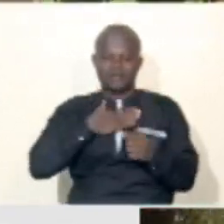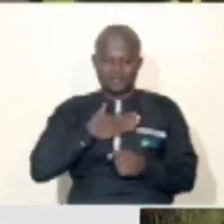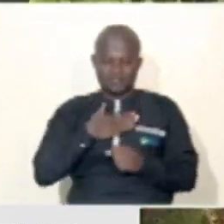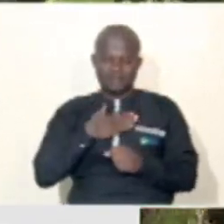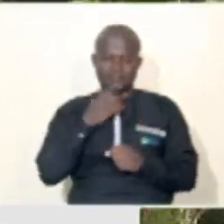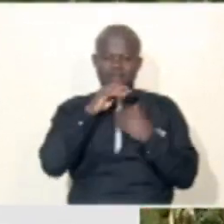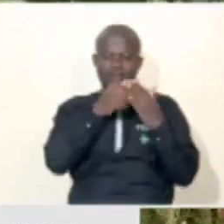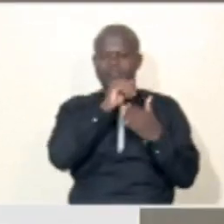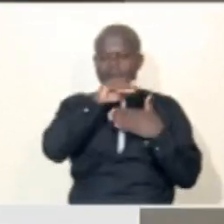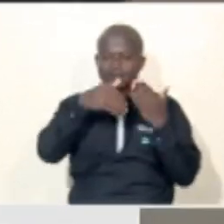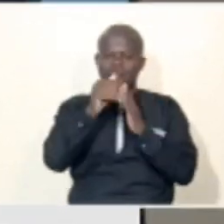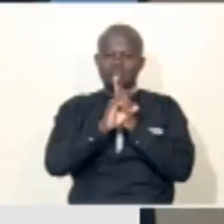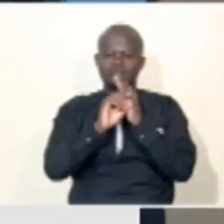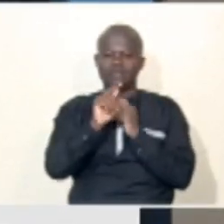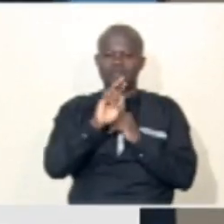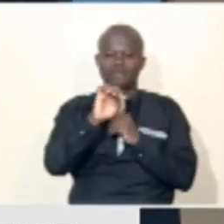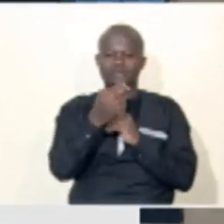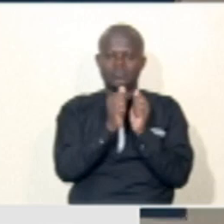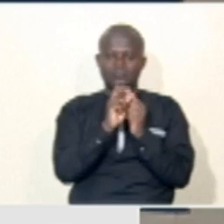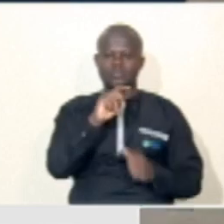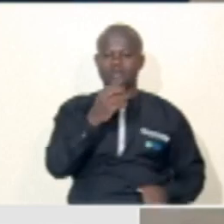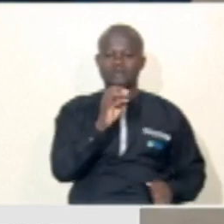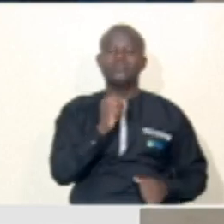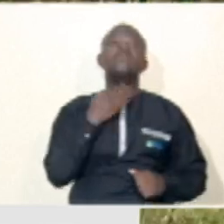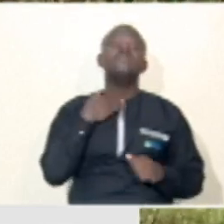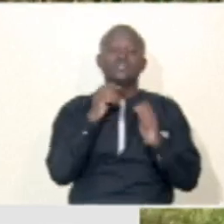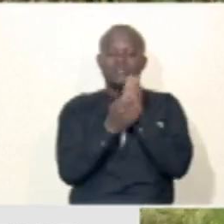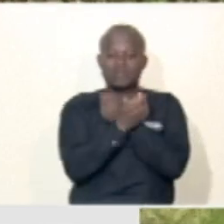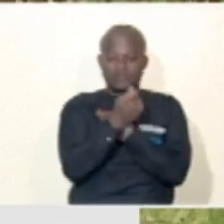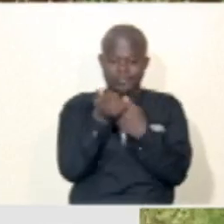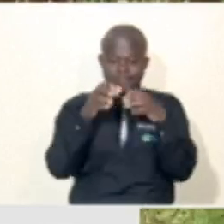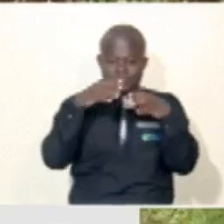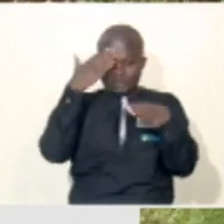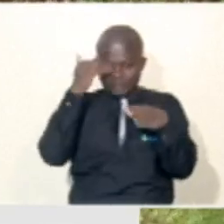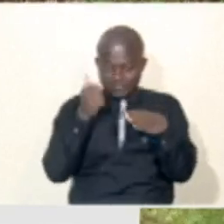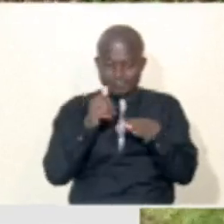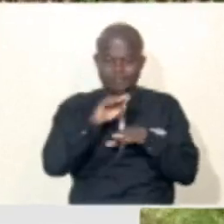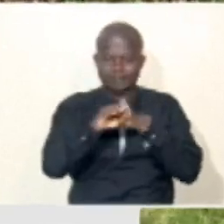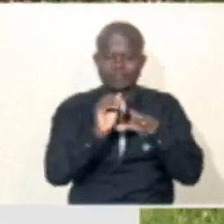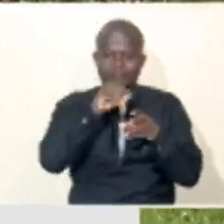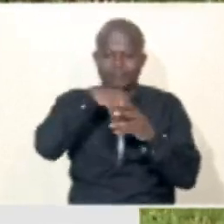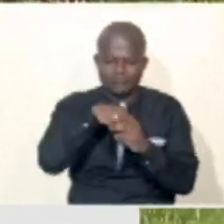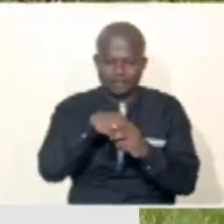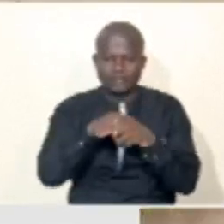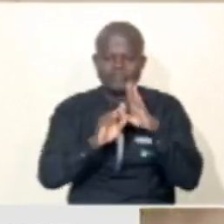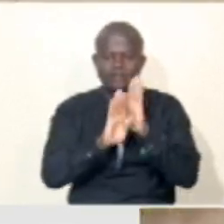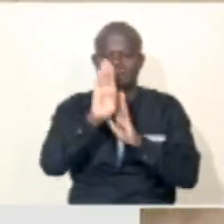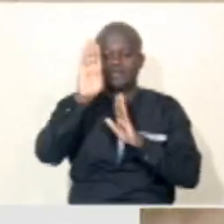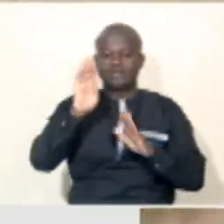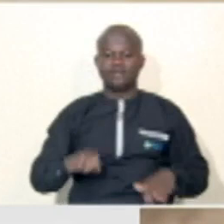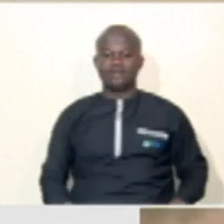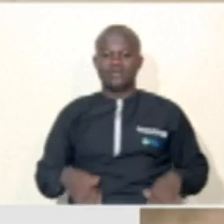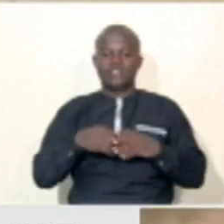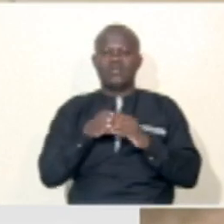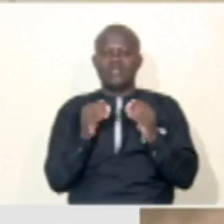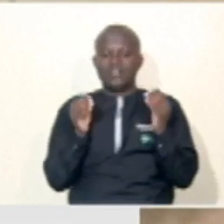n'abandi baturage bo mu turere twa Kirehe na Ngoma bifuza guhindurirwa ibyiciro by'ubudehe kubera intera bagezemo mu kwiteza imbere. Mfite n'ihene